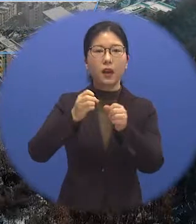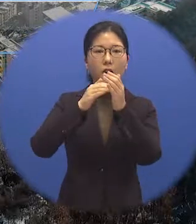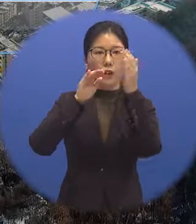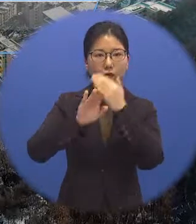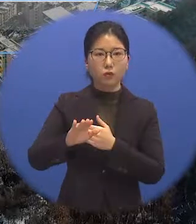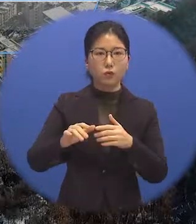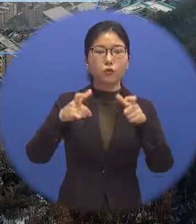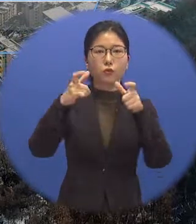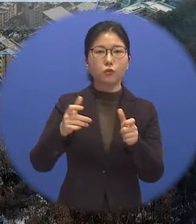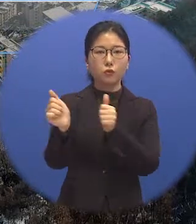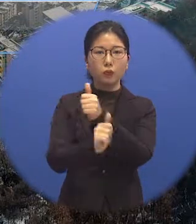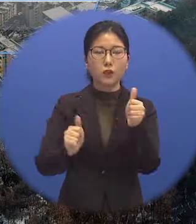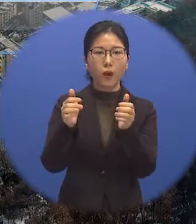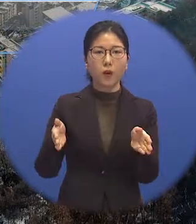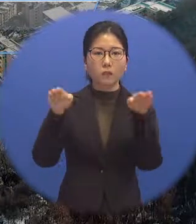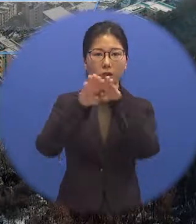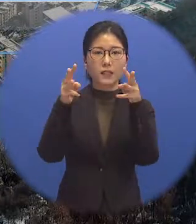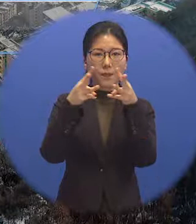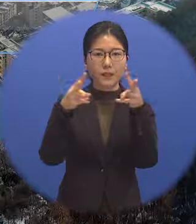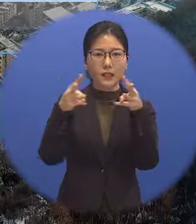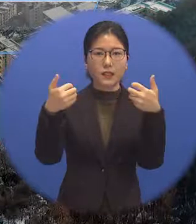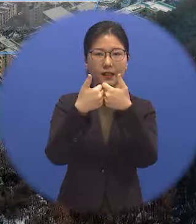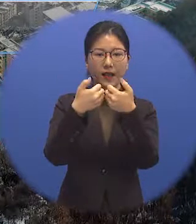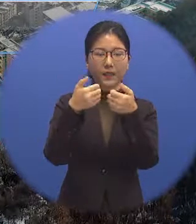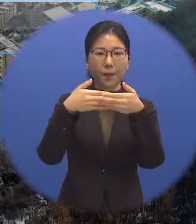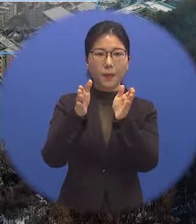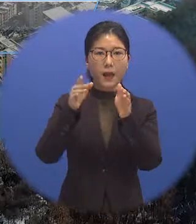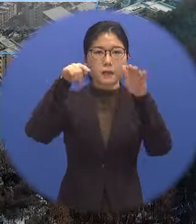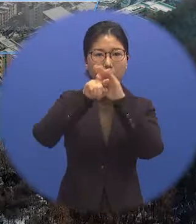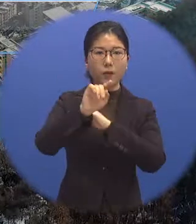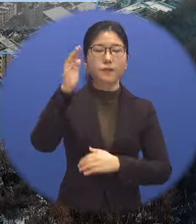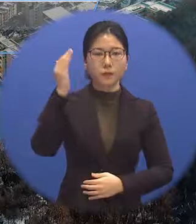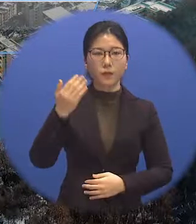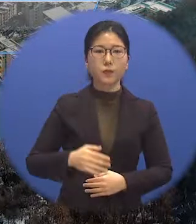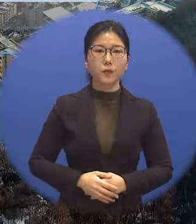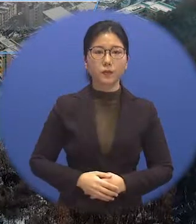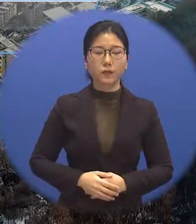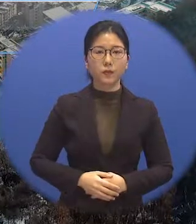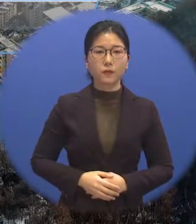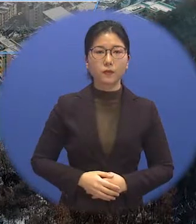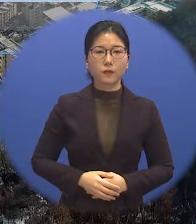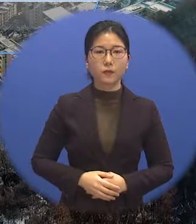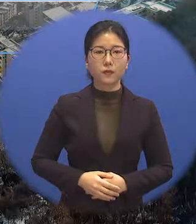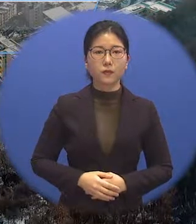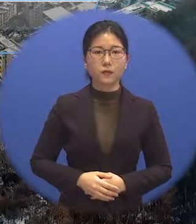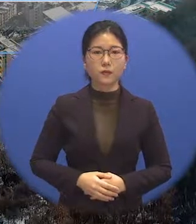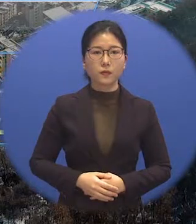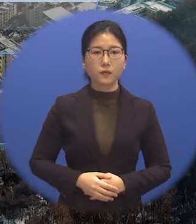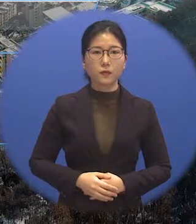02-351-7020으로 전화 예약 후 은평구청 구의회 건물 3층 법률 홈닥터 상담실로 방문하시면 됩니다.